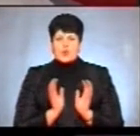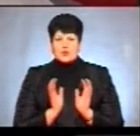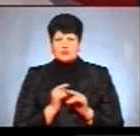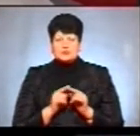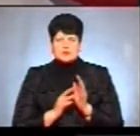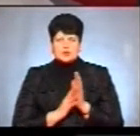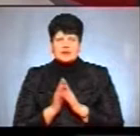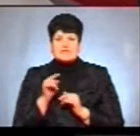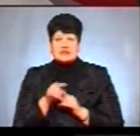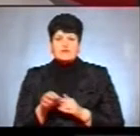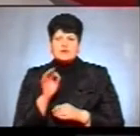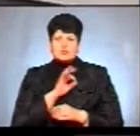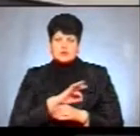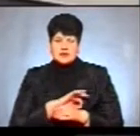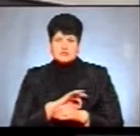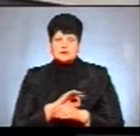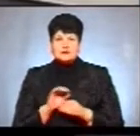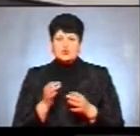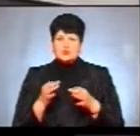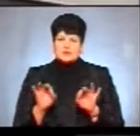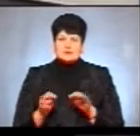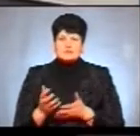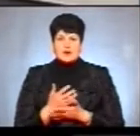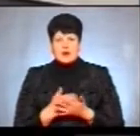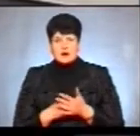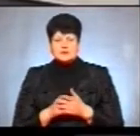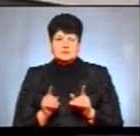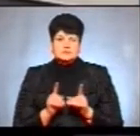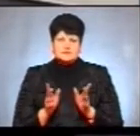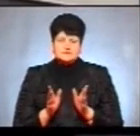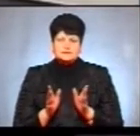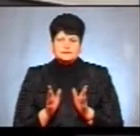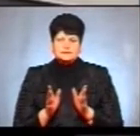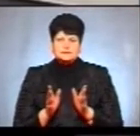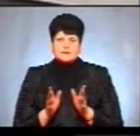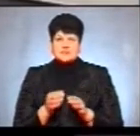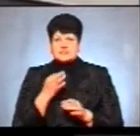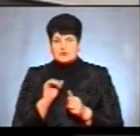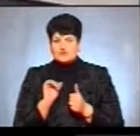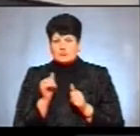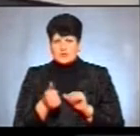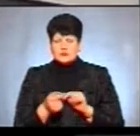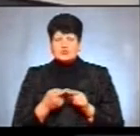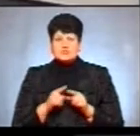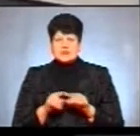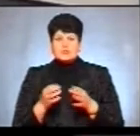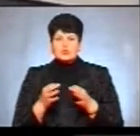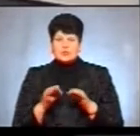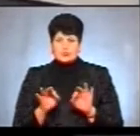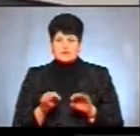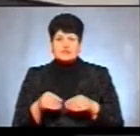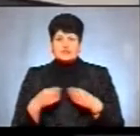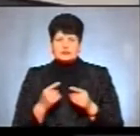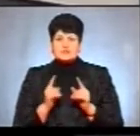їх використання і дозволу чи збирати, чи заготовляти. Забіжу наперед, скажу, що такий дозвіл видається